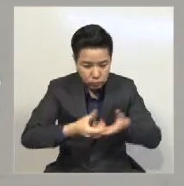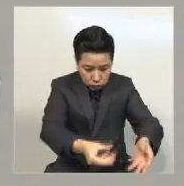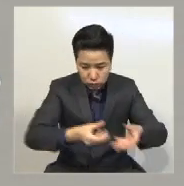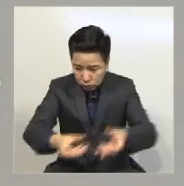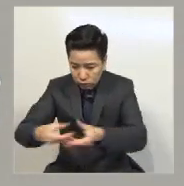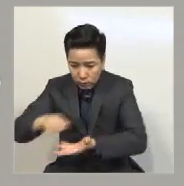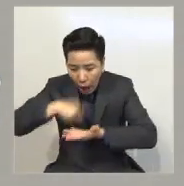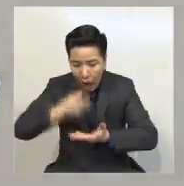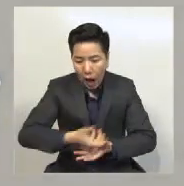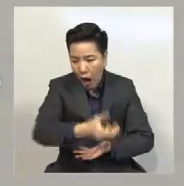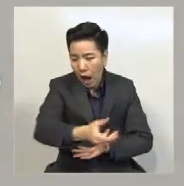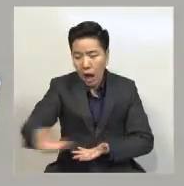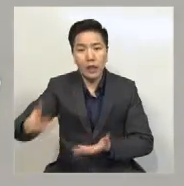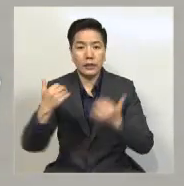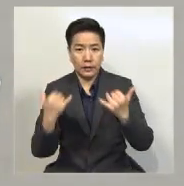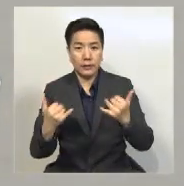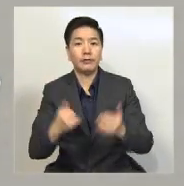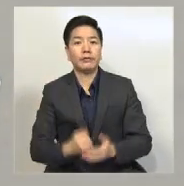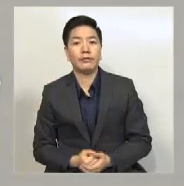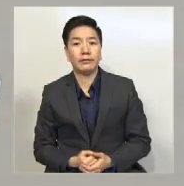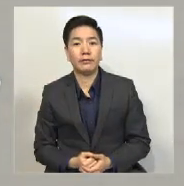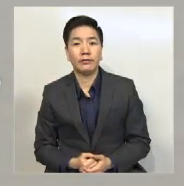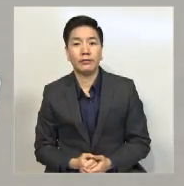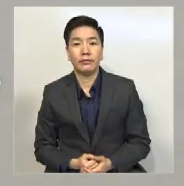มเป็นการเบื้องต้นแล้วครับ